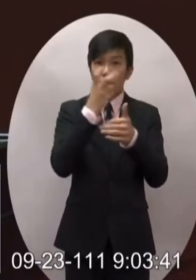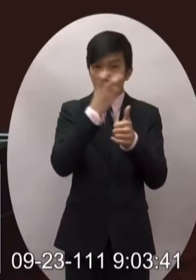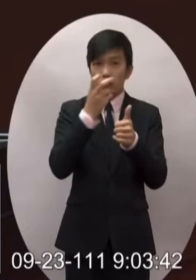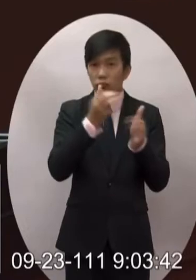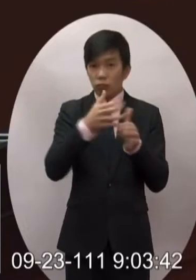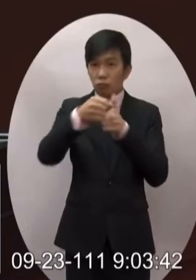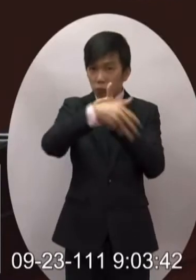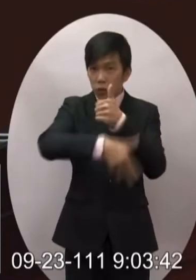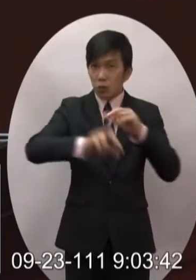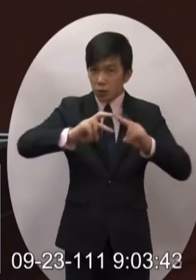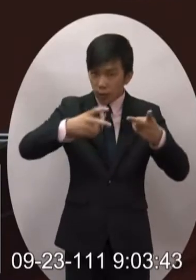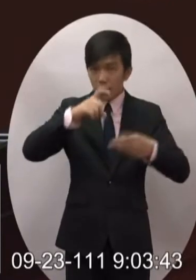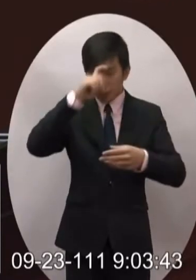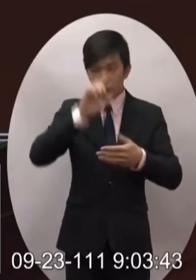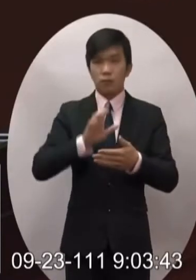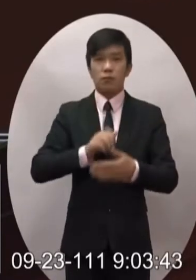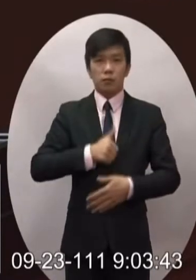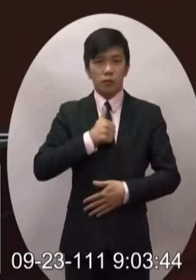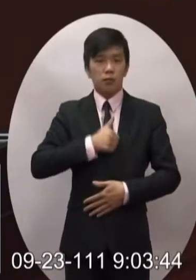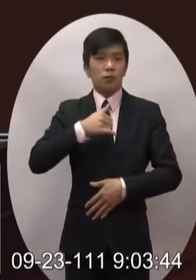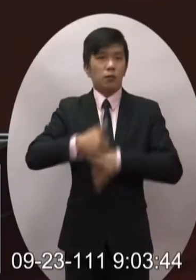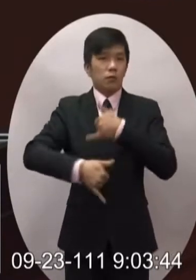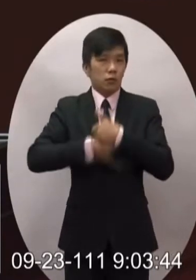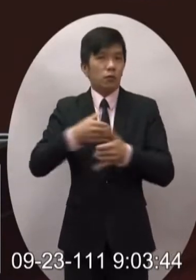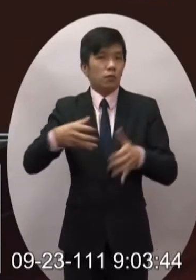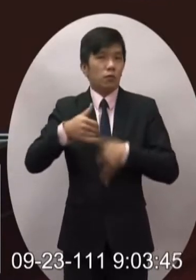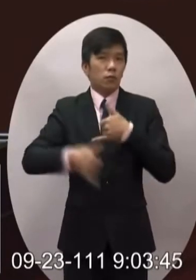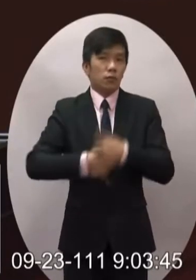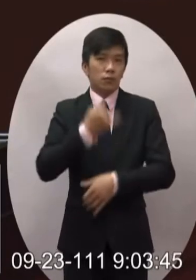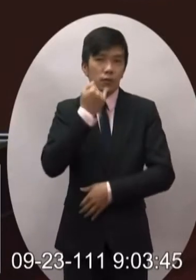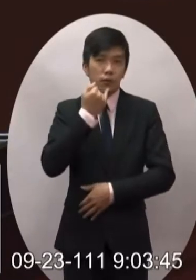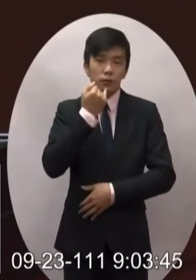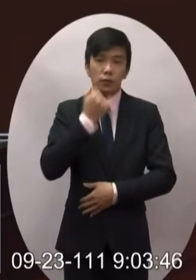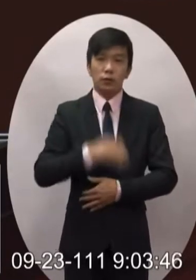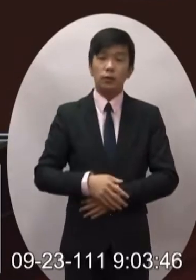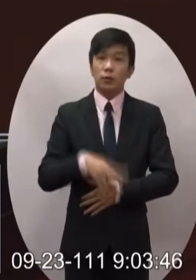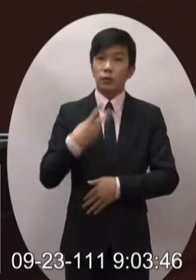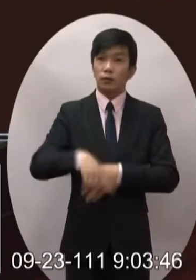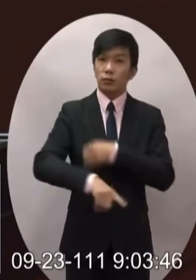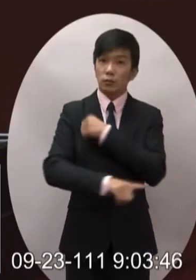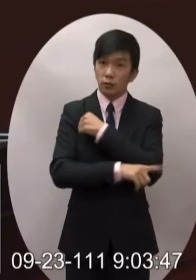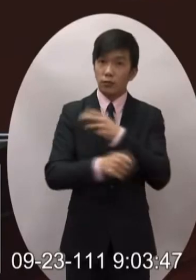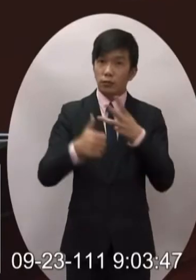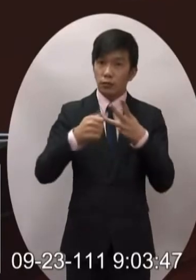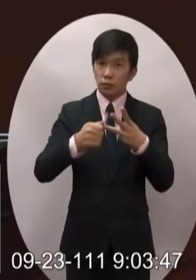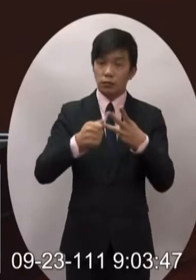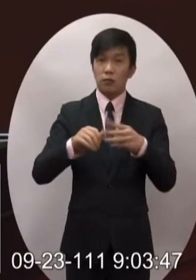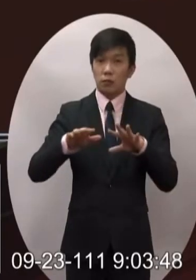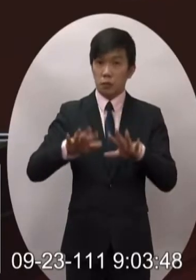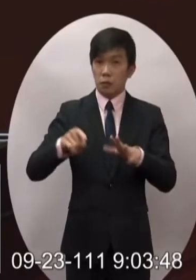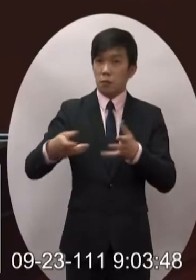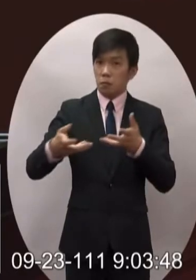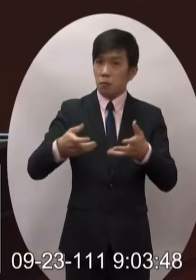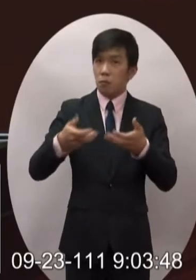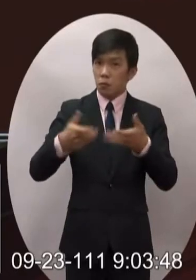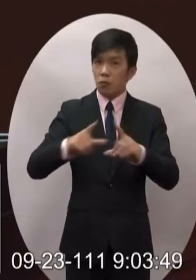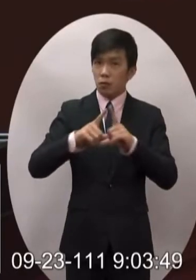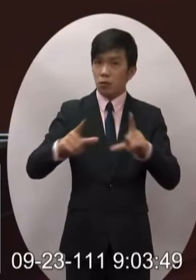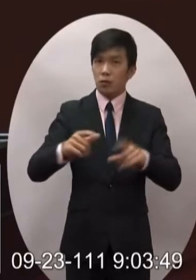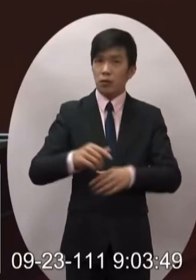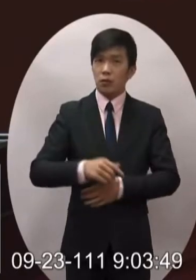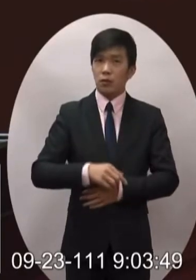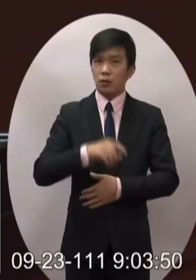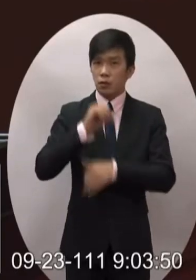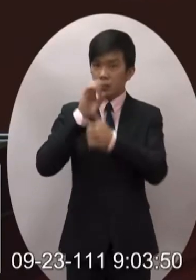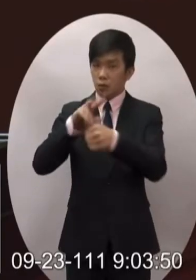共存。最后第三点，开放边境是当前国家最重要的大事，本席要请蔡英文总统提升